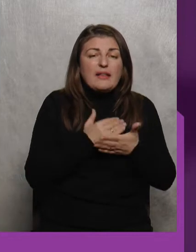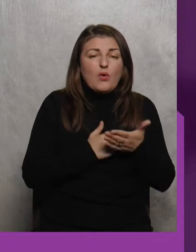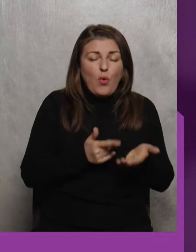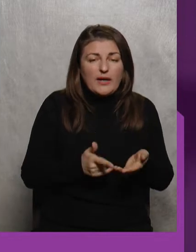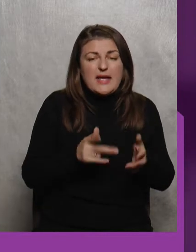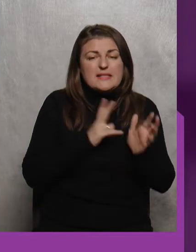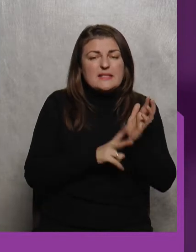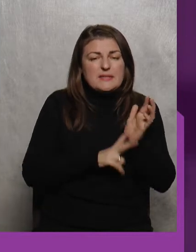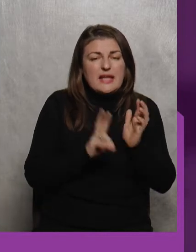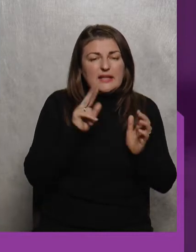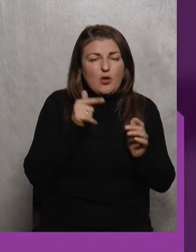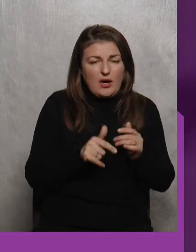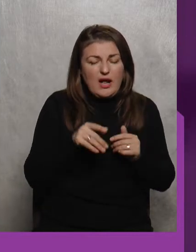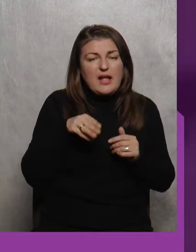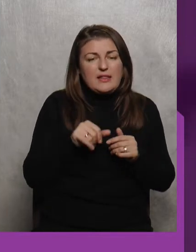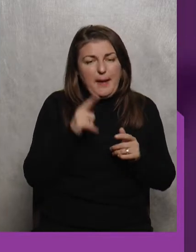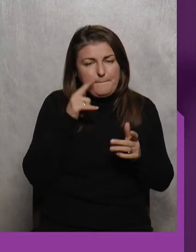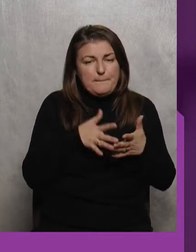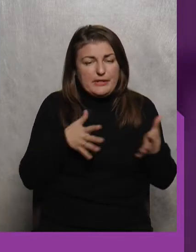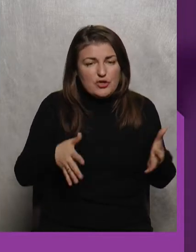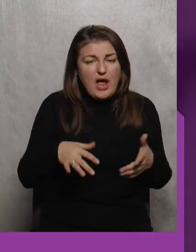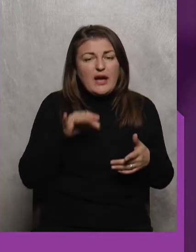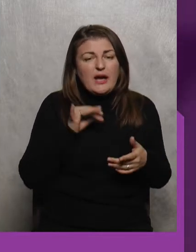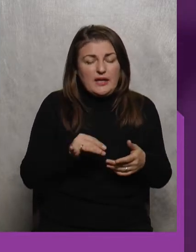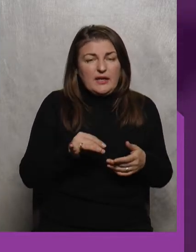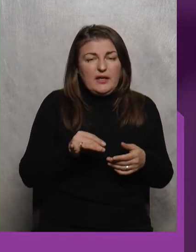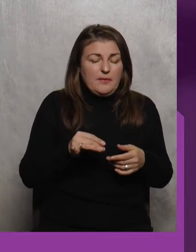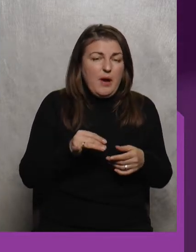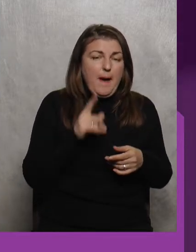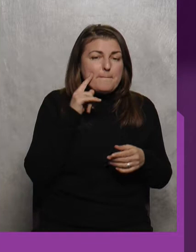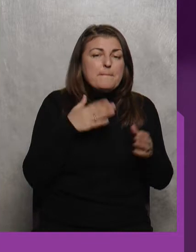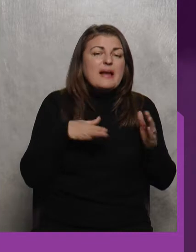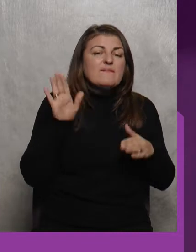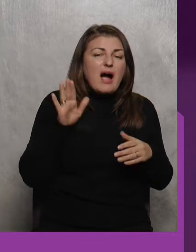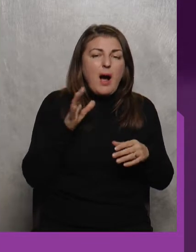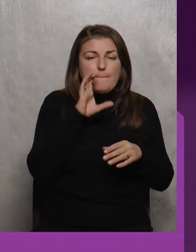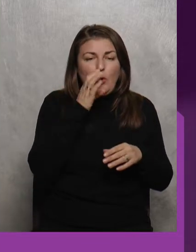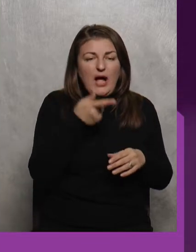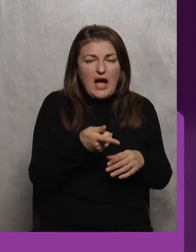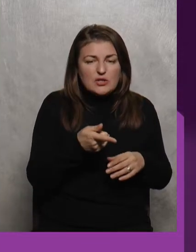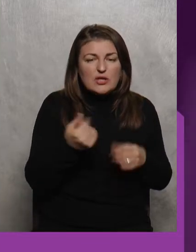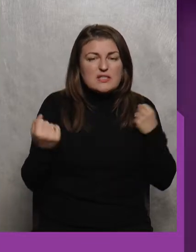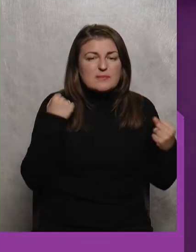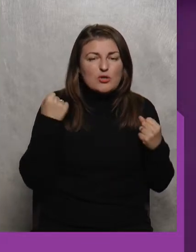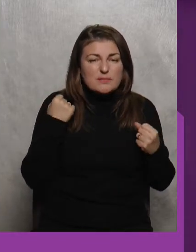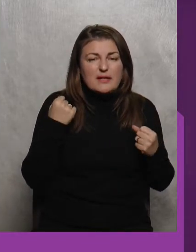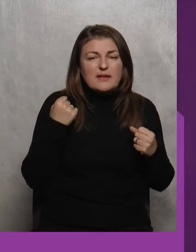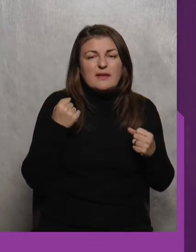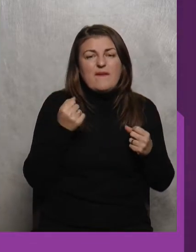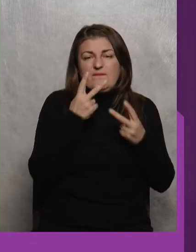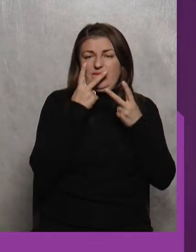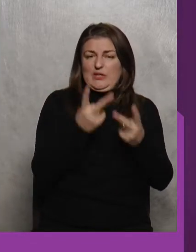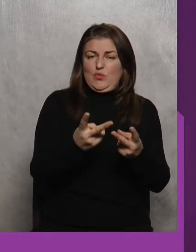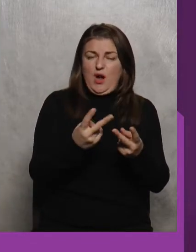категорії 70 кілограмів та більше, і ну, перевага болгарської спортсменки